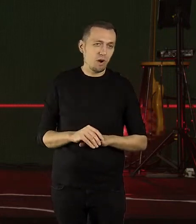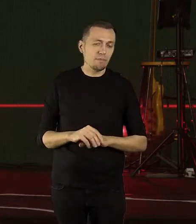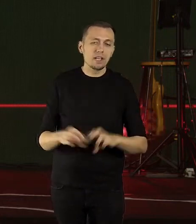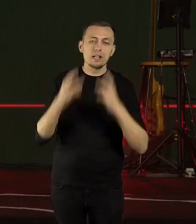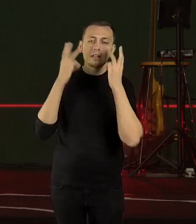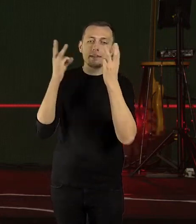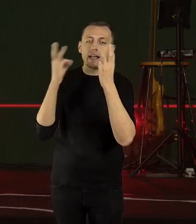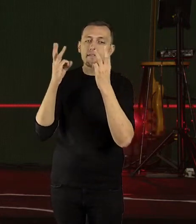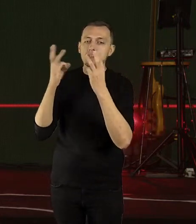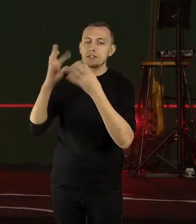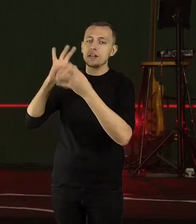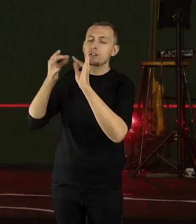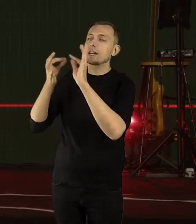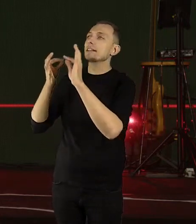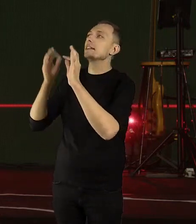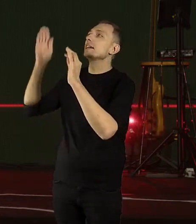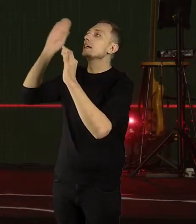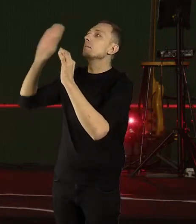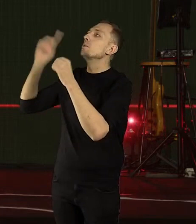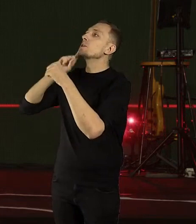ziemię. Nic.